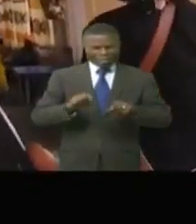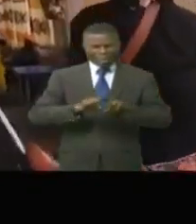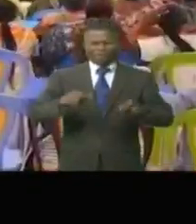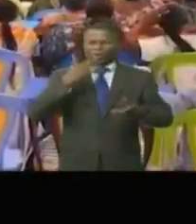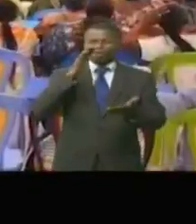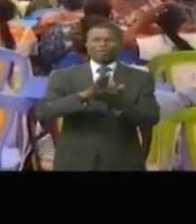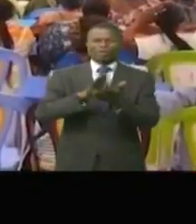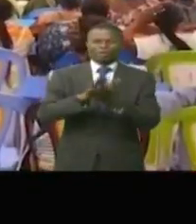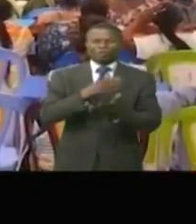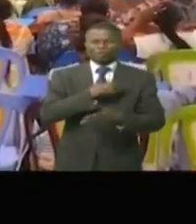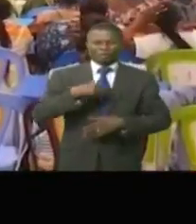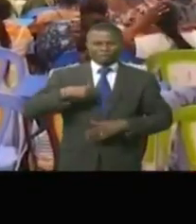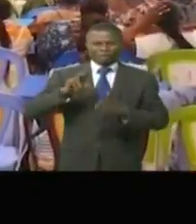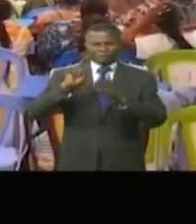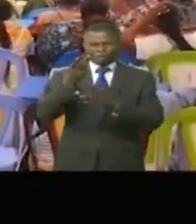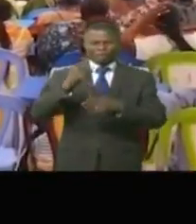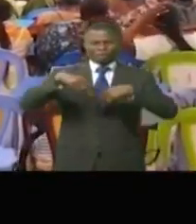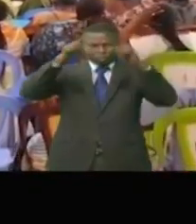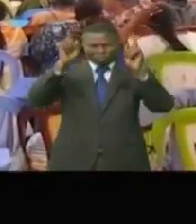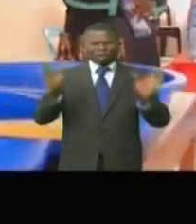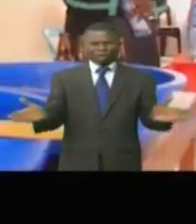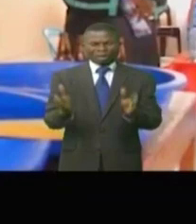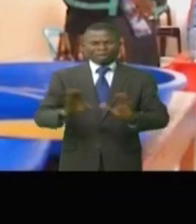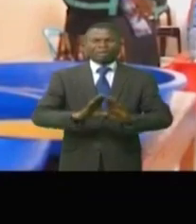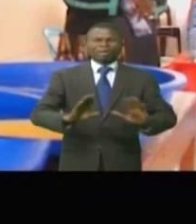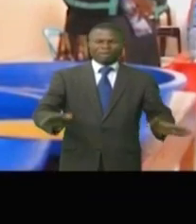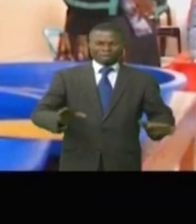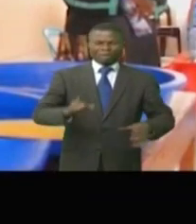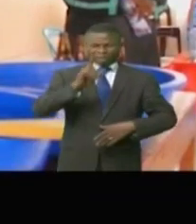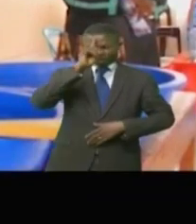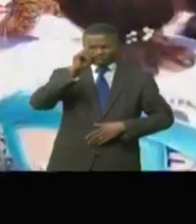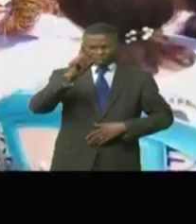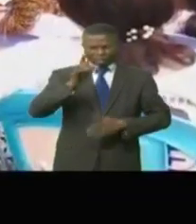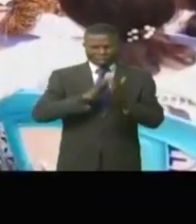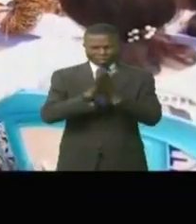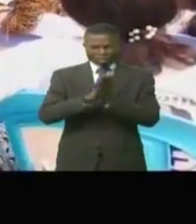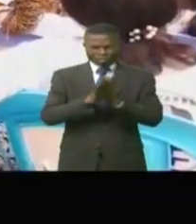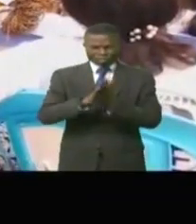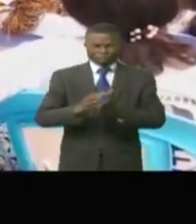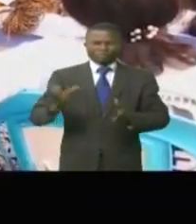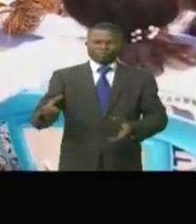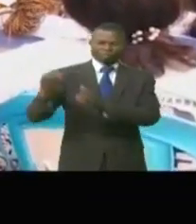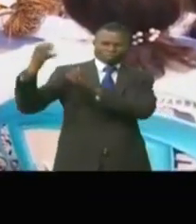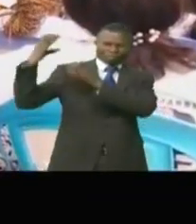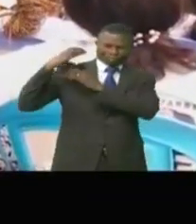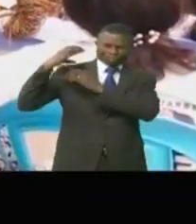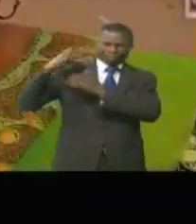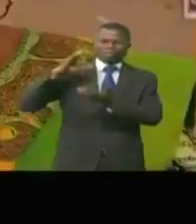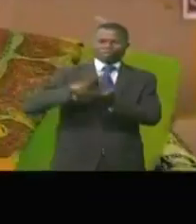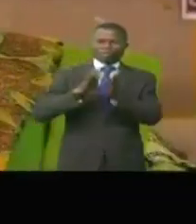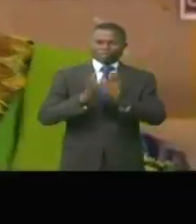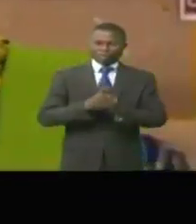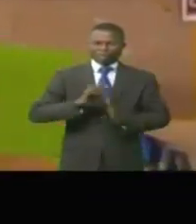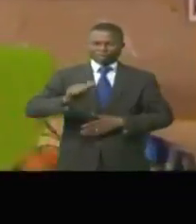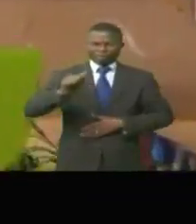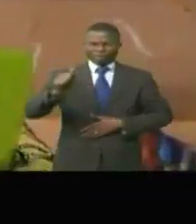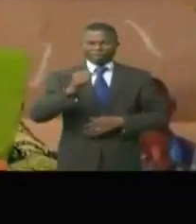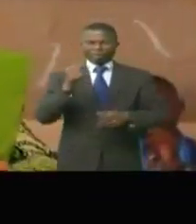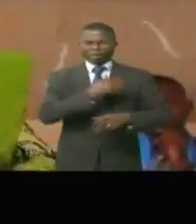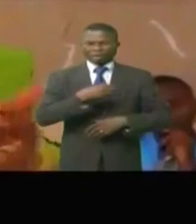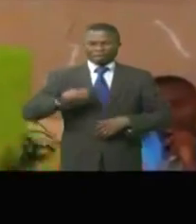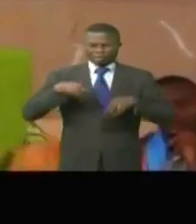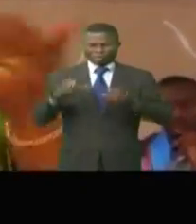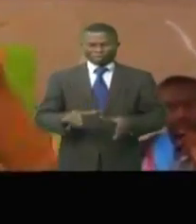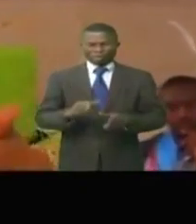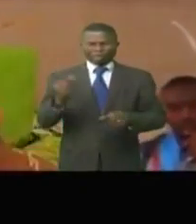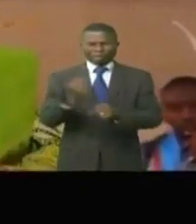félicitations à elle. Cette deuxième édition des renforcements des capacités axée sur l'autonomisation de la femme congolaise et l'œuvre de la